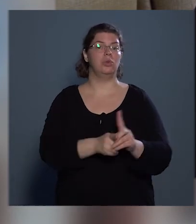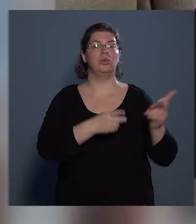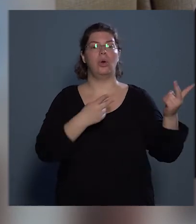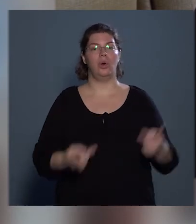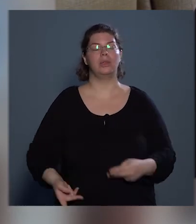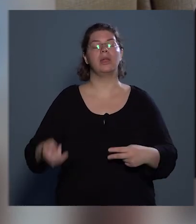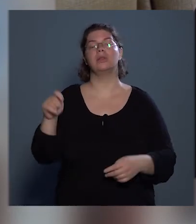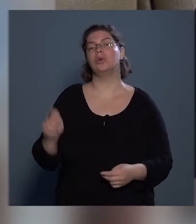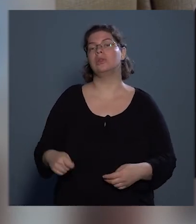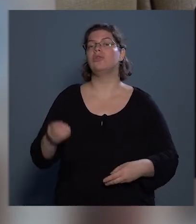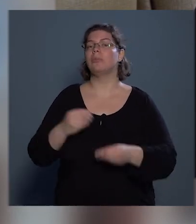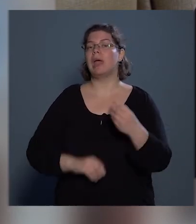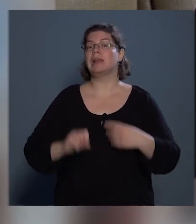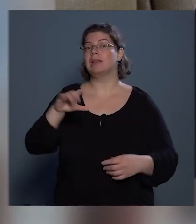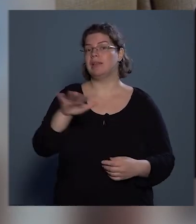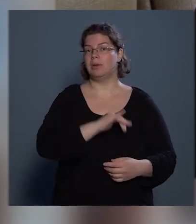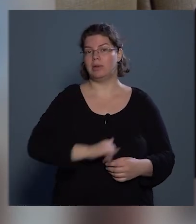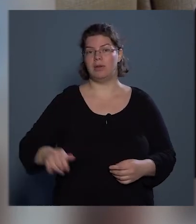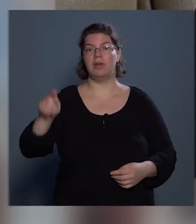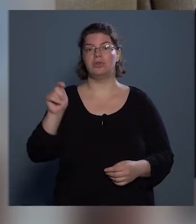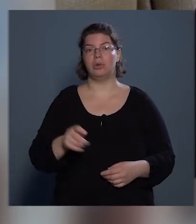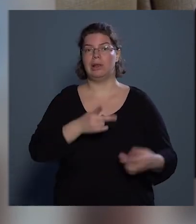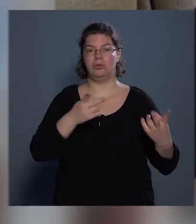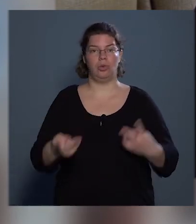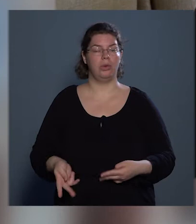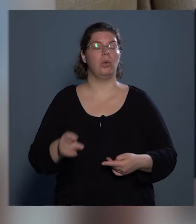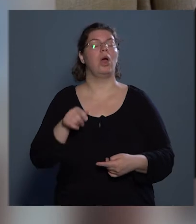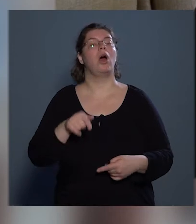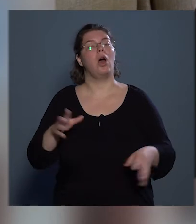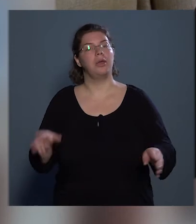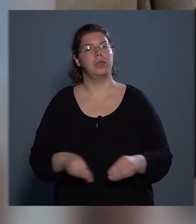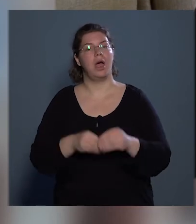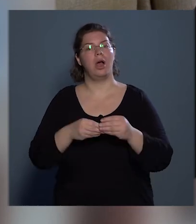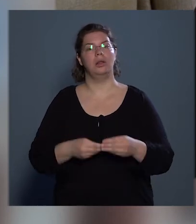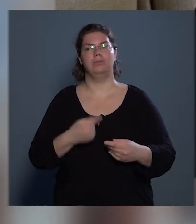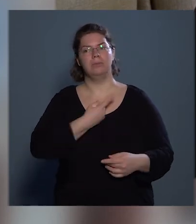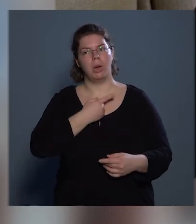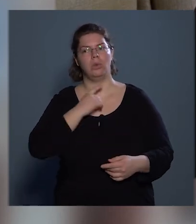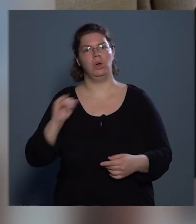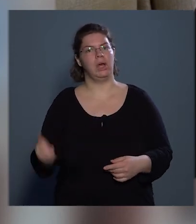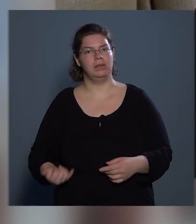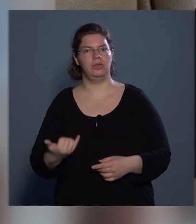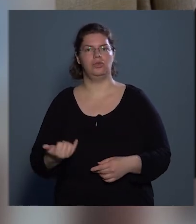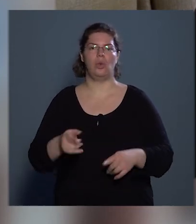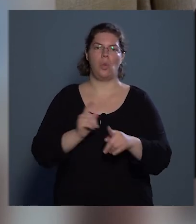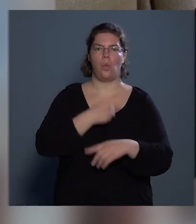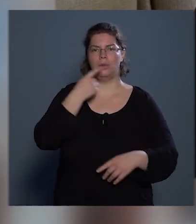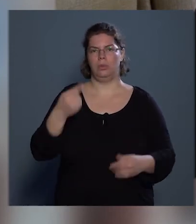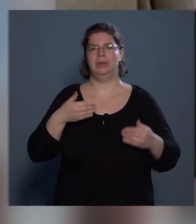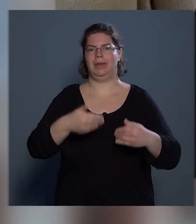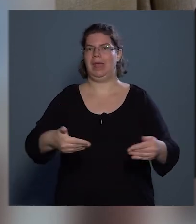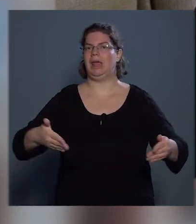döntéseket, mert ha 15 éves döntéseket hozunk, akkor azzal magunkat is úgymond keretek